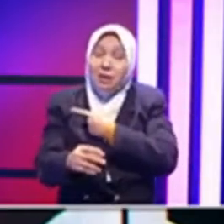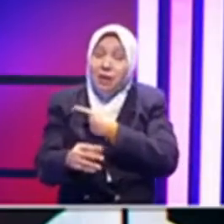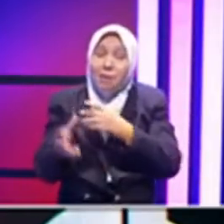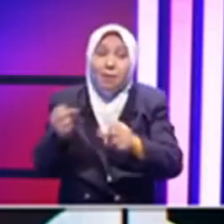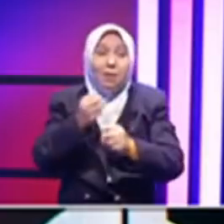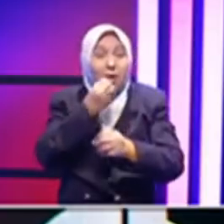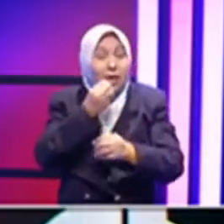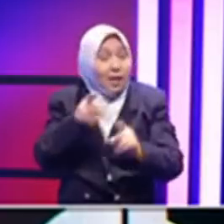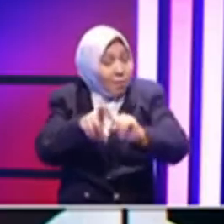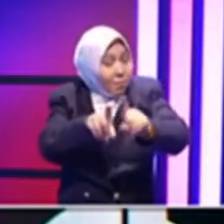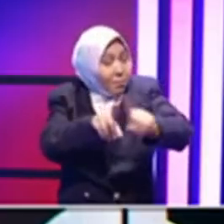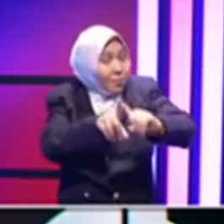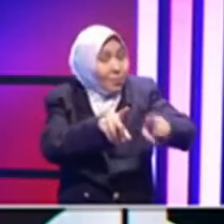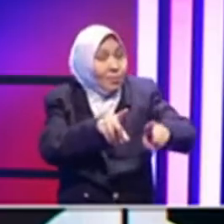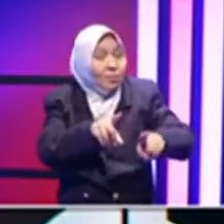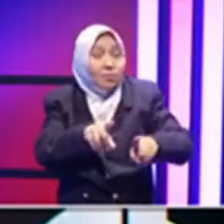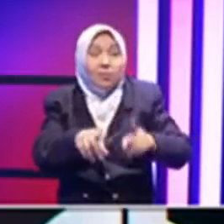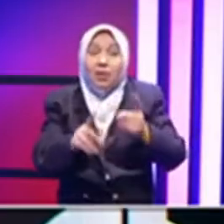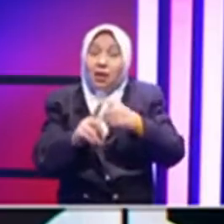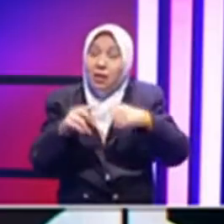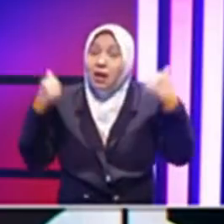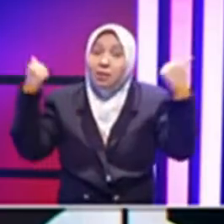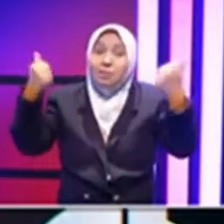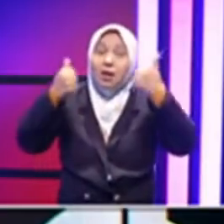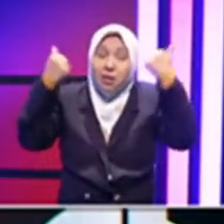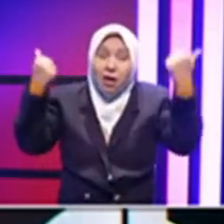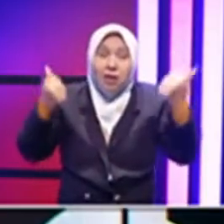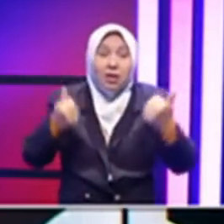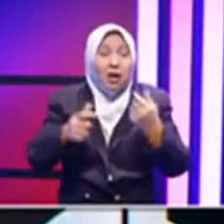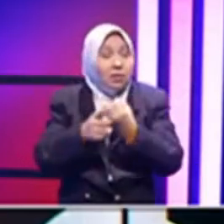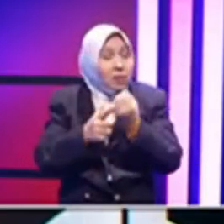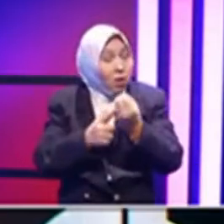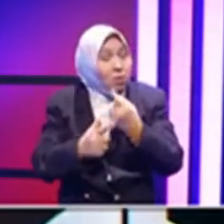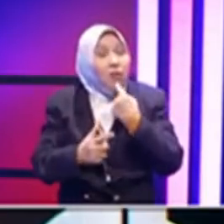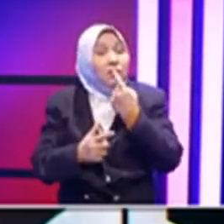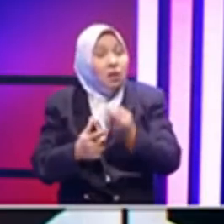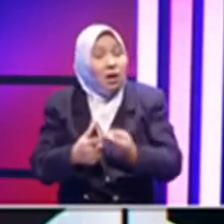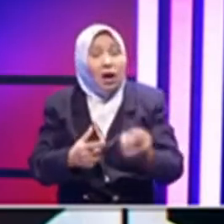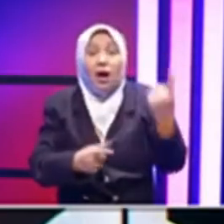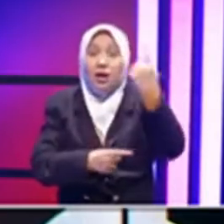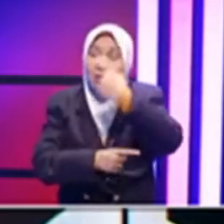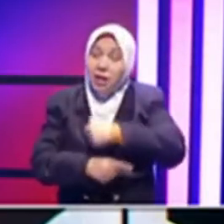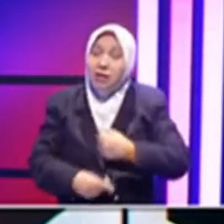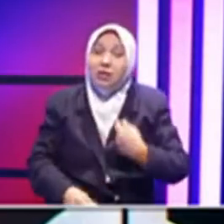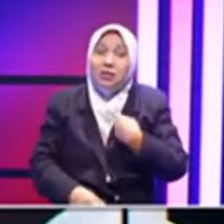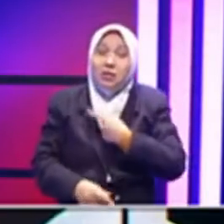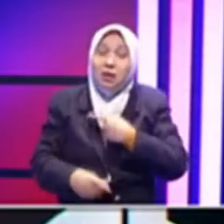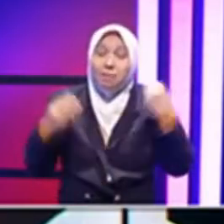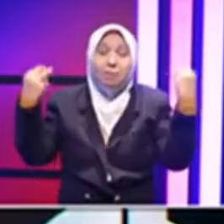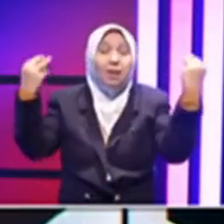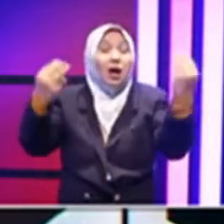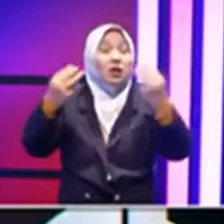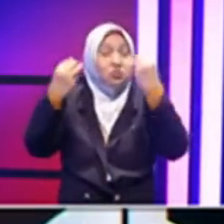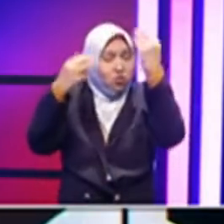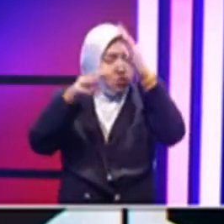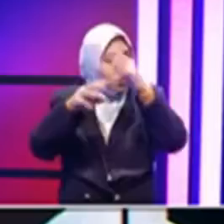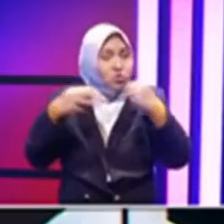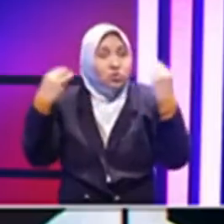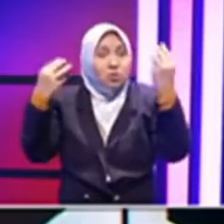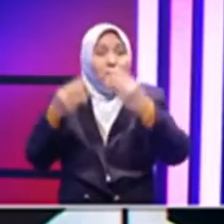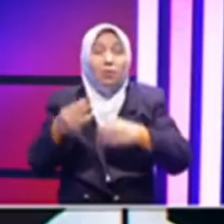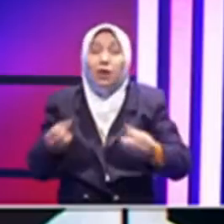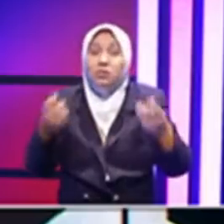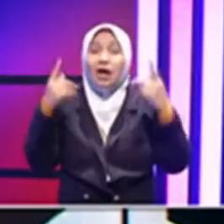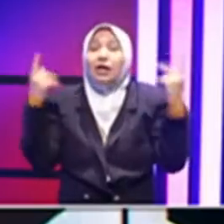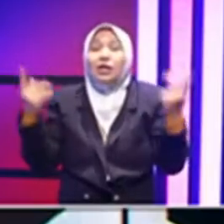makan macam-macam Ustaz, ya. Ketika hari perayaan ataupun pada hari-hari yang kita majlis keramaian, ya. Sekarang ni ada kenduri banyak